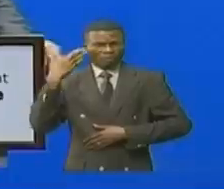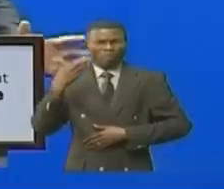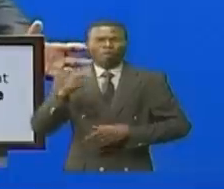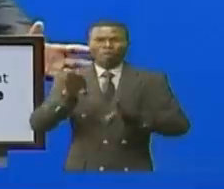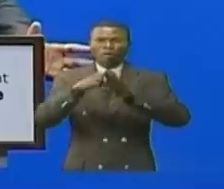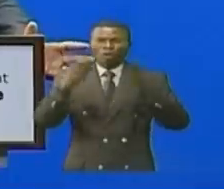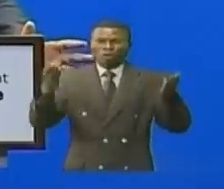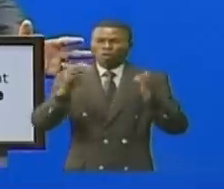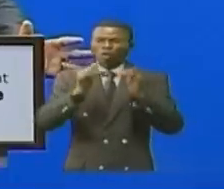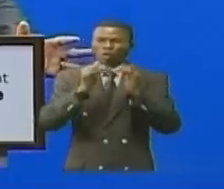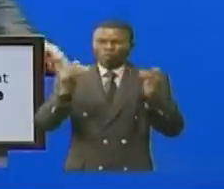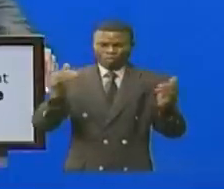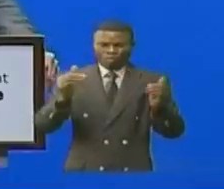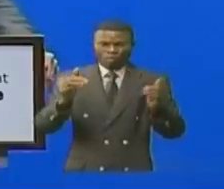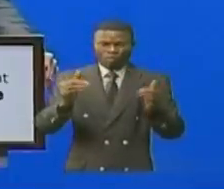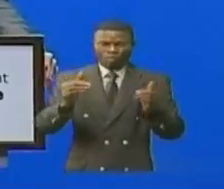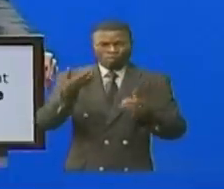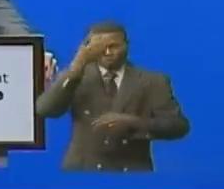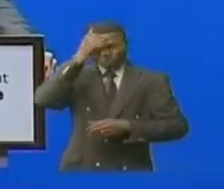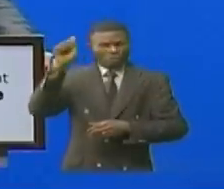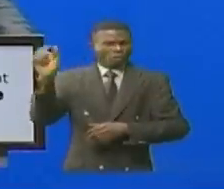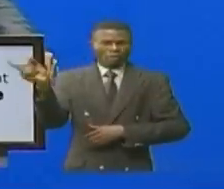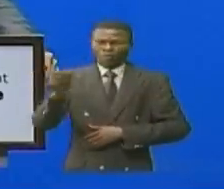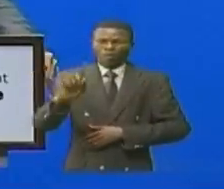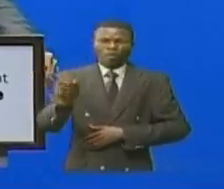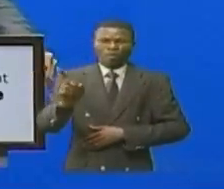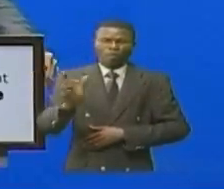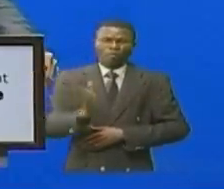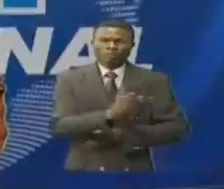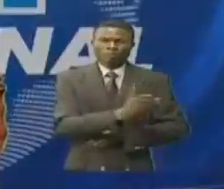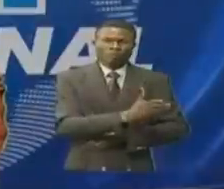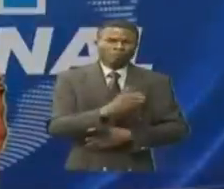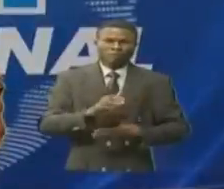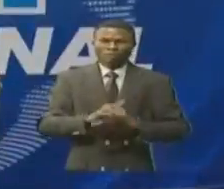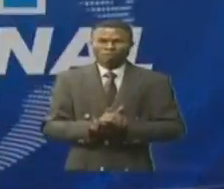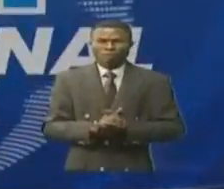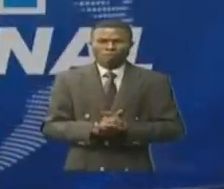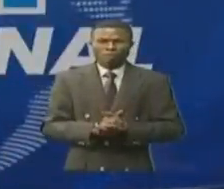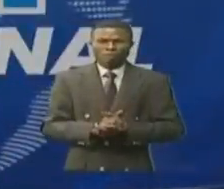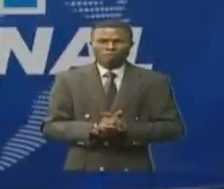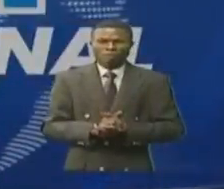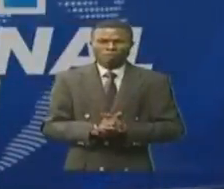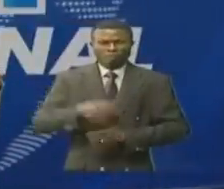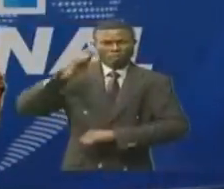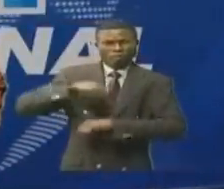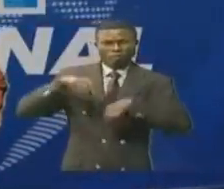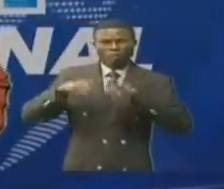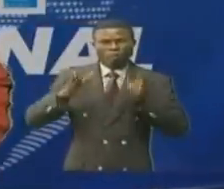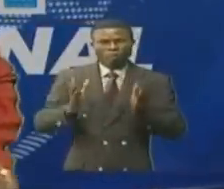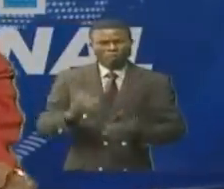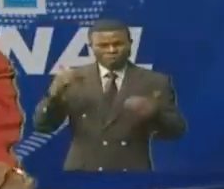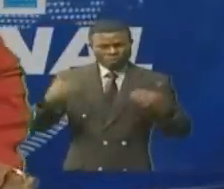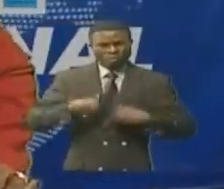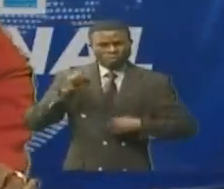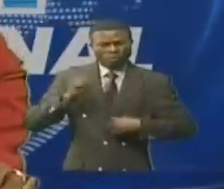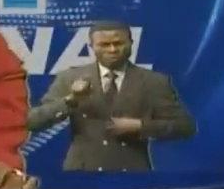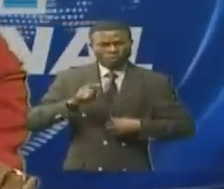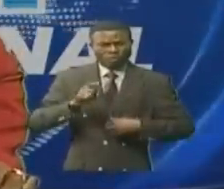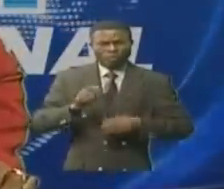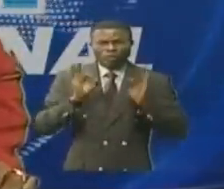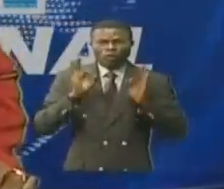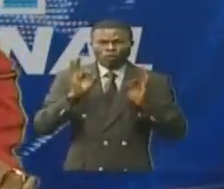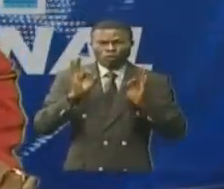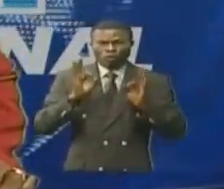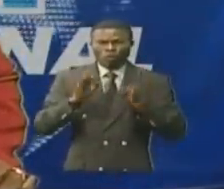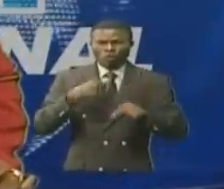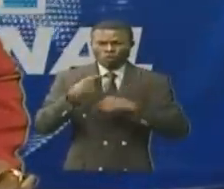scolaire apaisée où il n'y a pas eu de mouvement de grève. La justice congolaise a besoin d'un sang nouveau qui devra